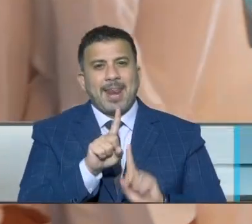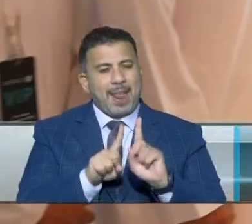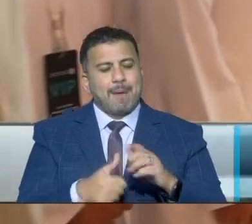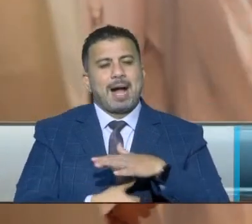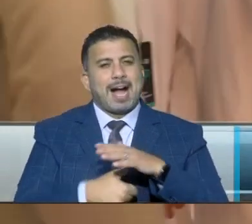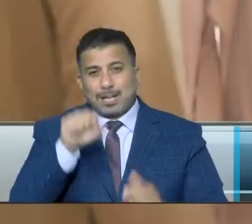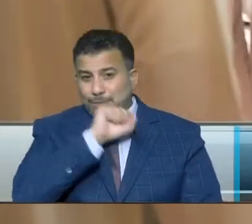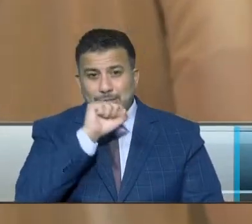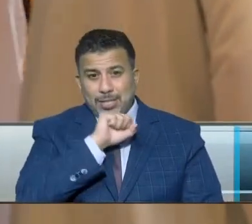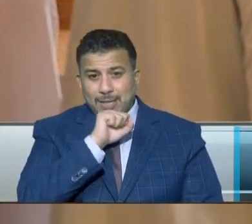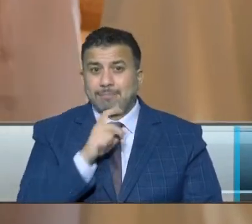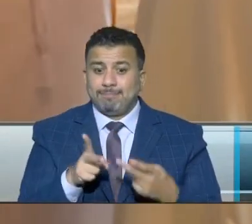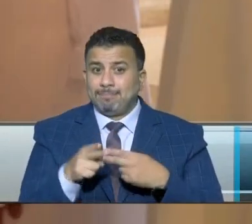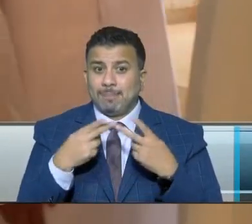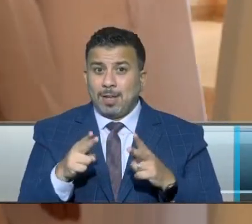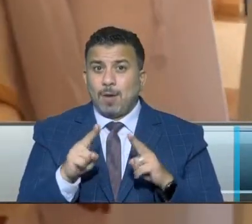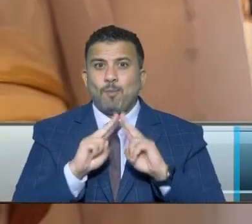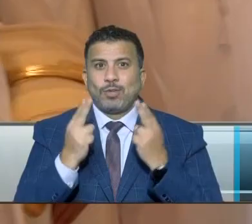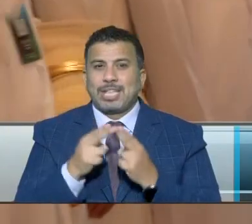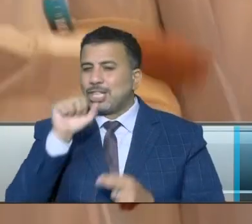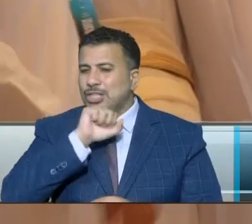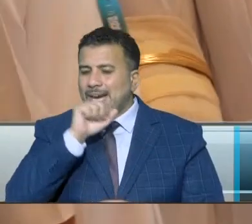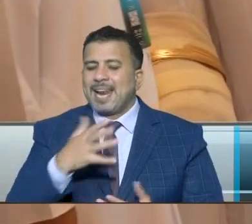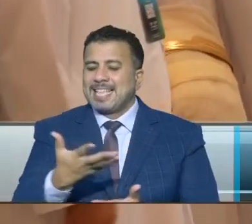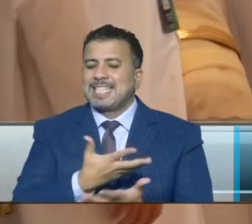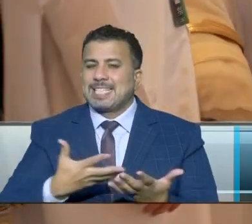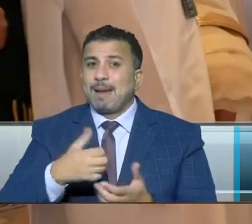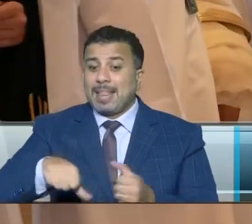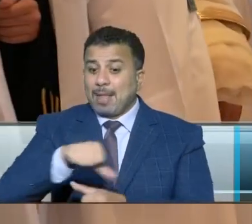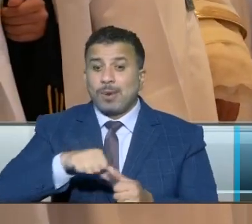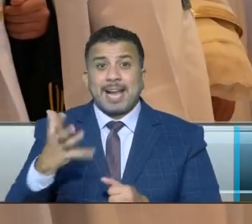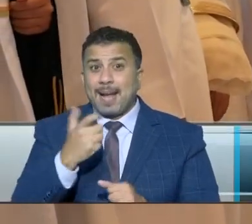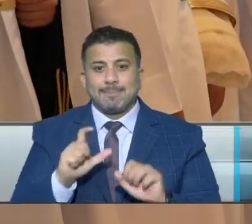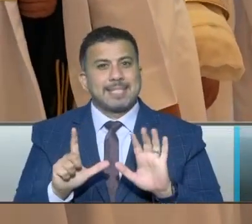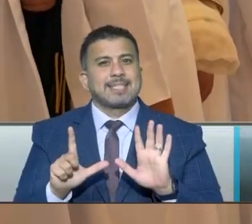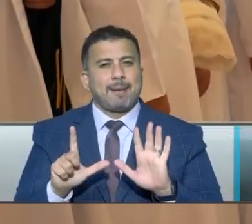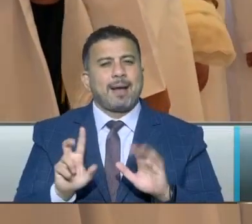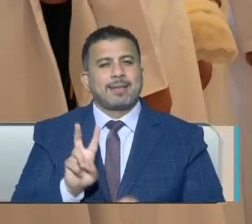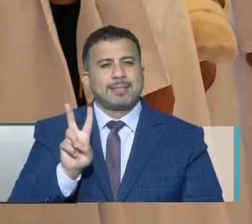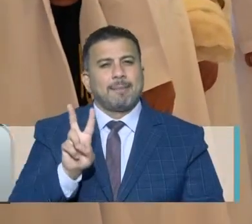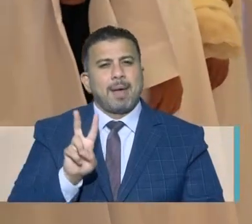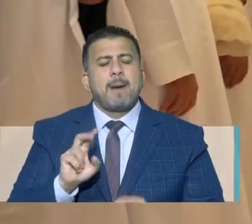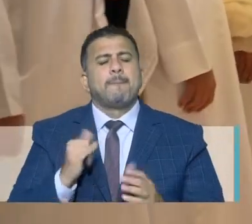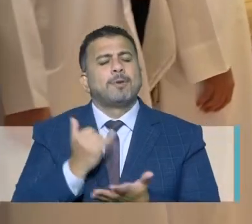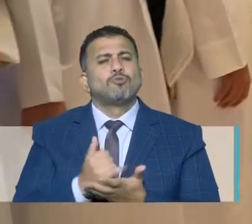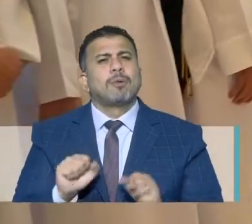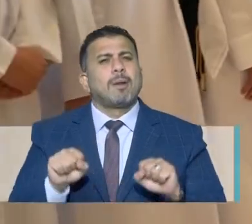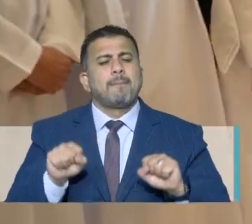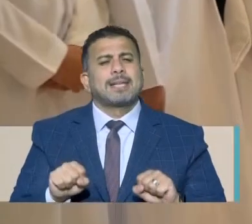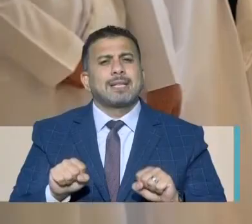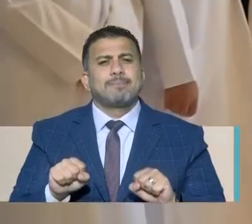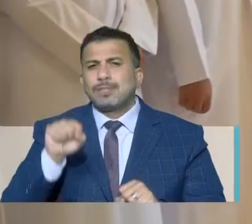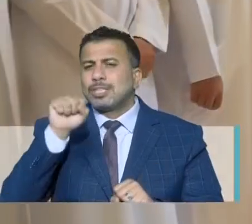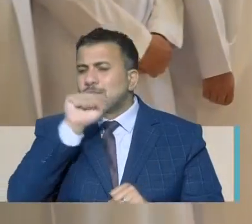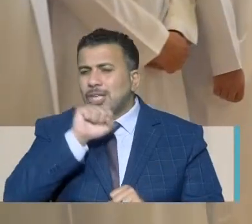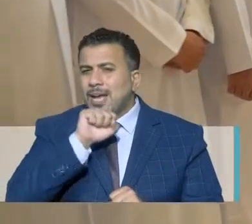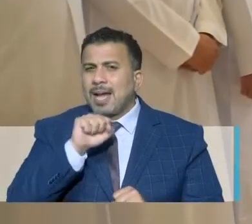حاكم الشارقه انطلاق منتدى الشارقه للاستثمار في دورته السابعه والذي ينظمه مكتب الشارقه للاستثمار